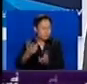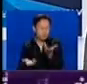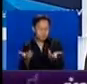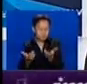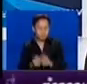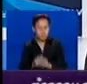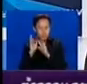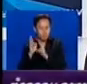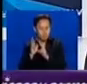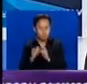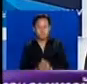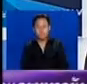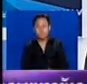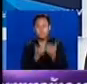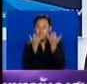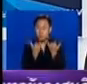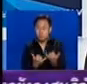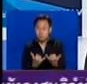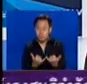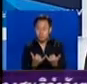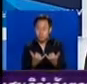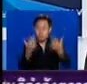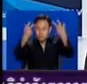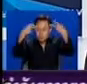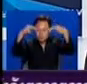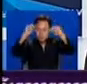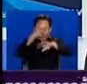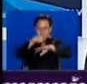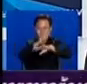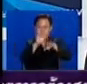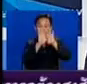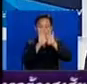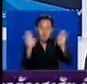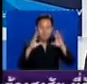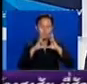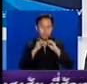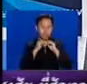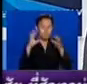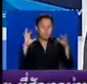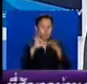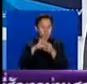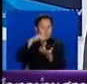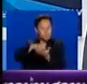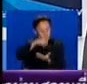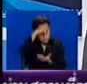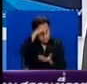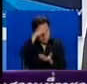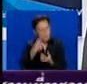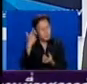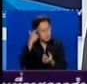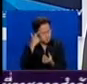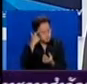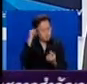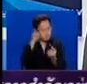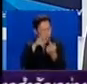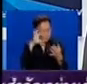ในวันนี้นะคะนายกรัฐมนตรีได้เปิดประชุมสมัชชาการศึกษาในทศวรรษที่2ค่ะเน้นเรื่องของคนไทยให้เรียนรู้ตลอดชีวิ